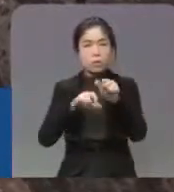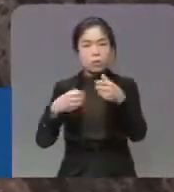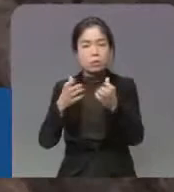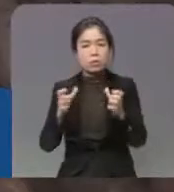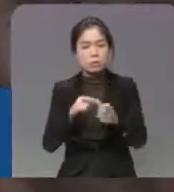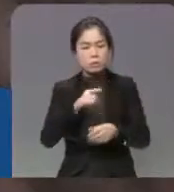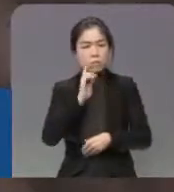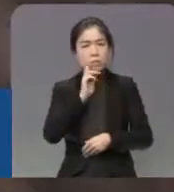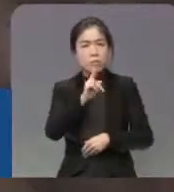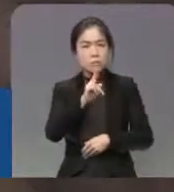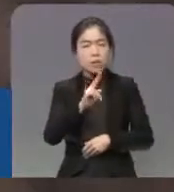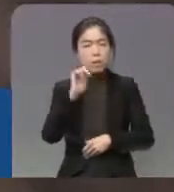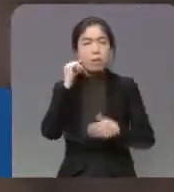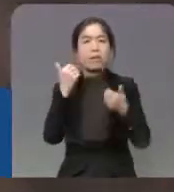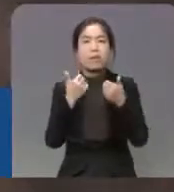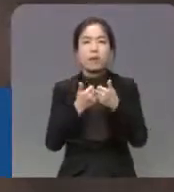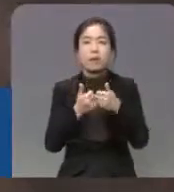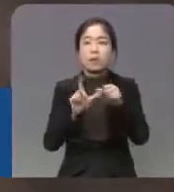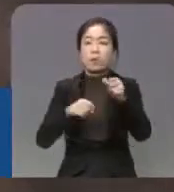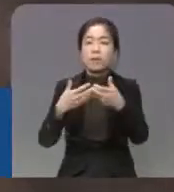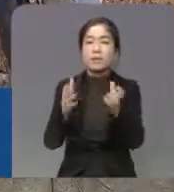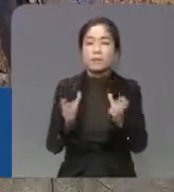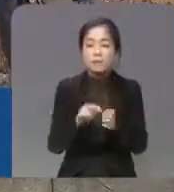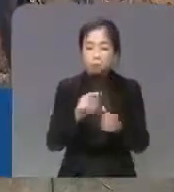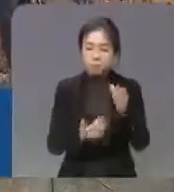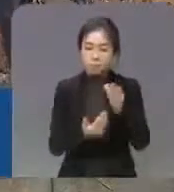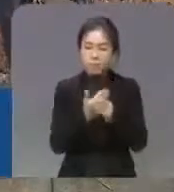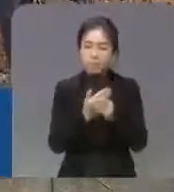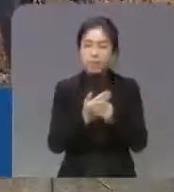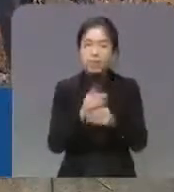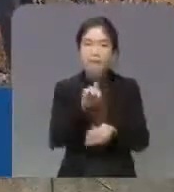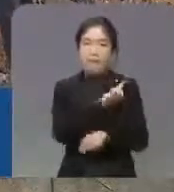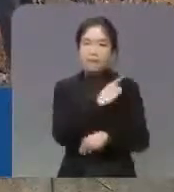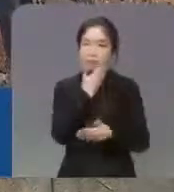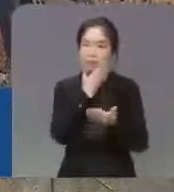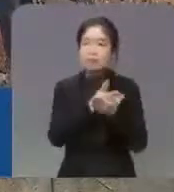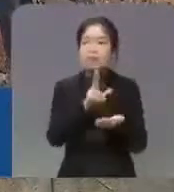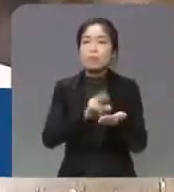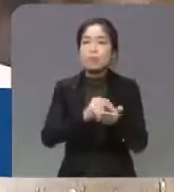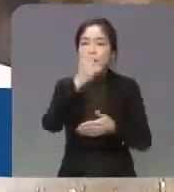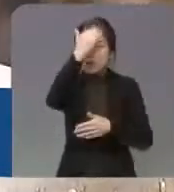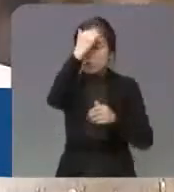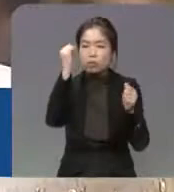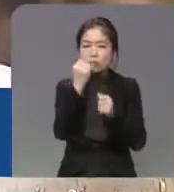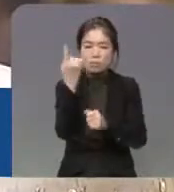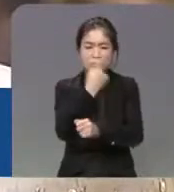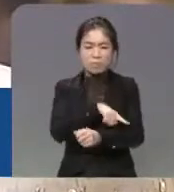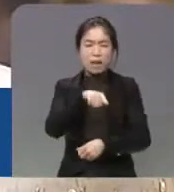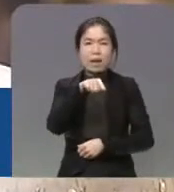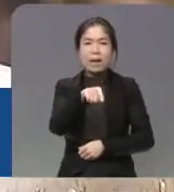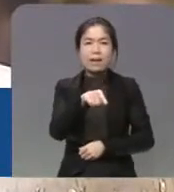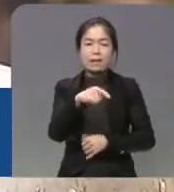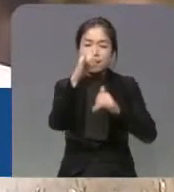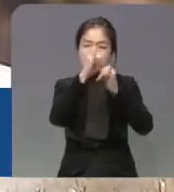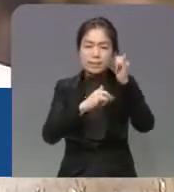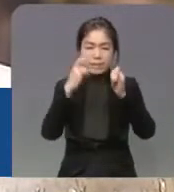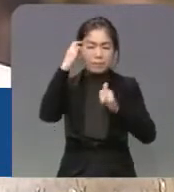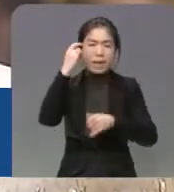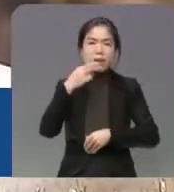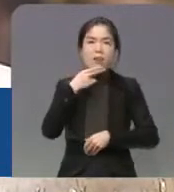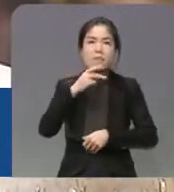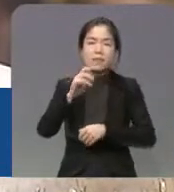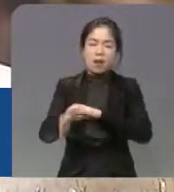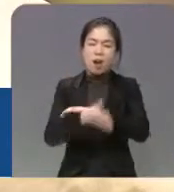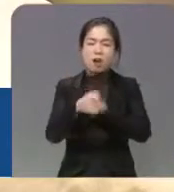수사람에 반발했습니다. 5월 단체들은 이 사건의 가장 큰 책임은 충청북도의 무책임하고 역사의식 없는 졸속